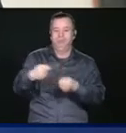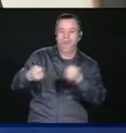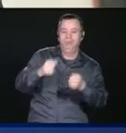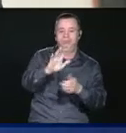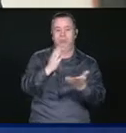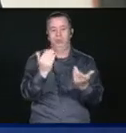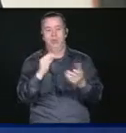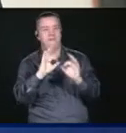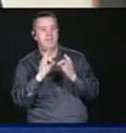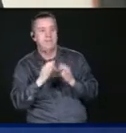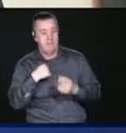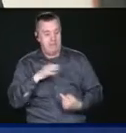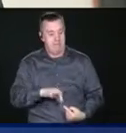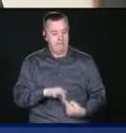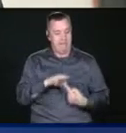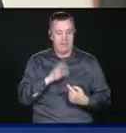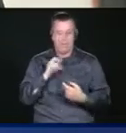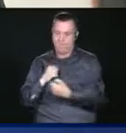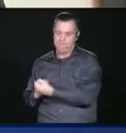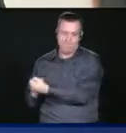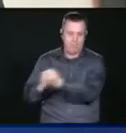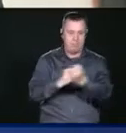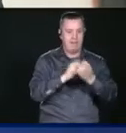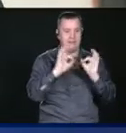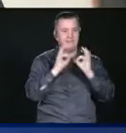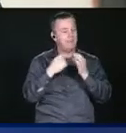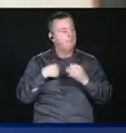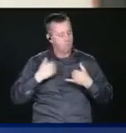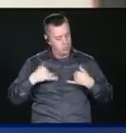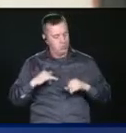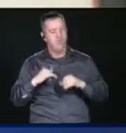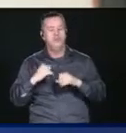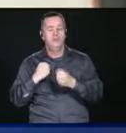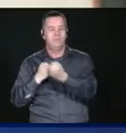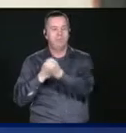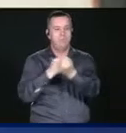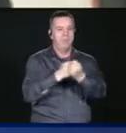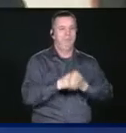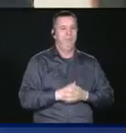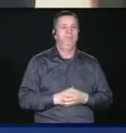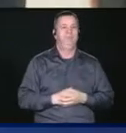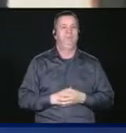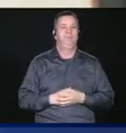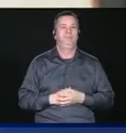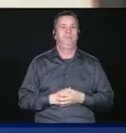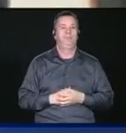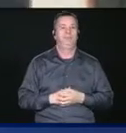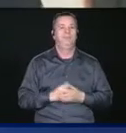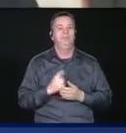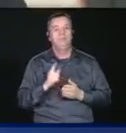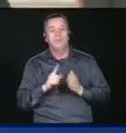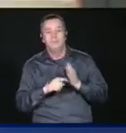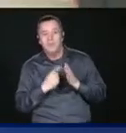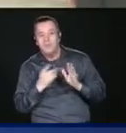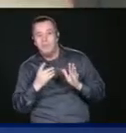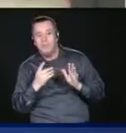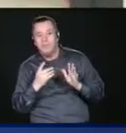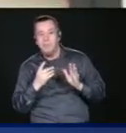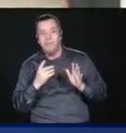une priorité pour nous d'appuyer les familles et on va continuer de le faire. I said it during the speech in English. Merci beaucoup tout le monde.